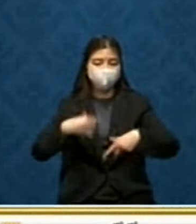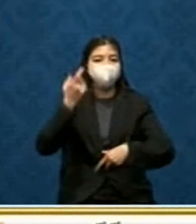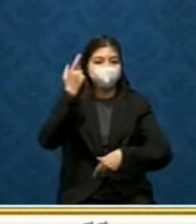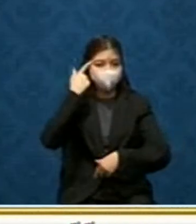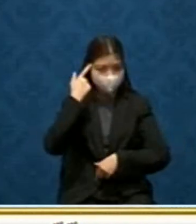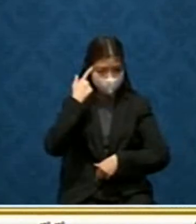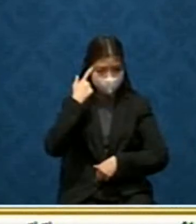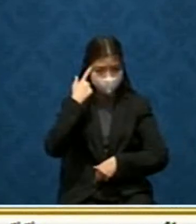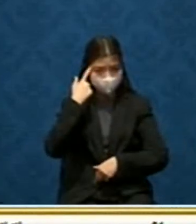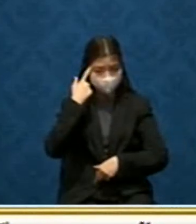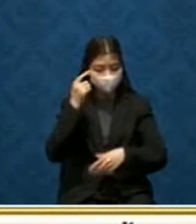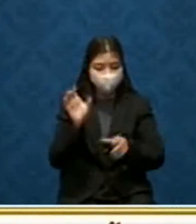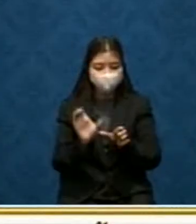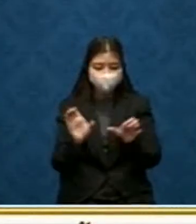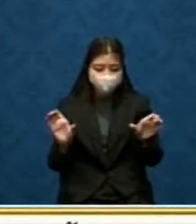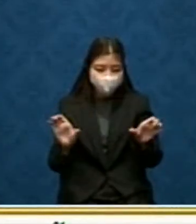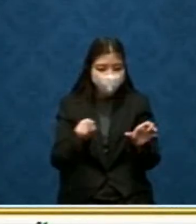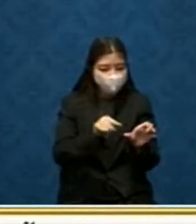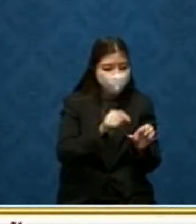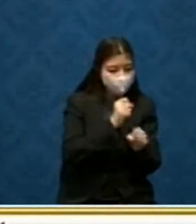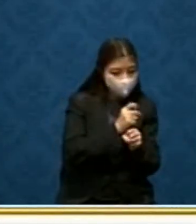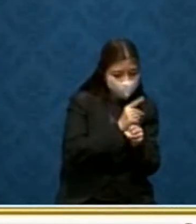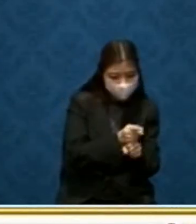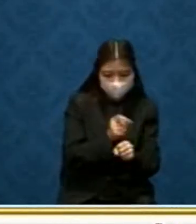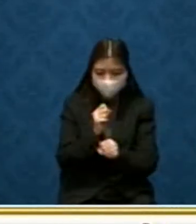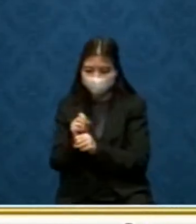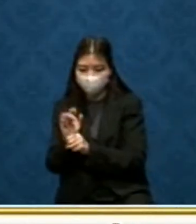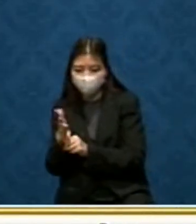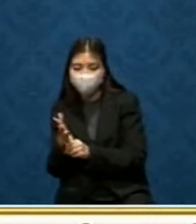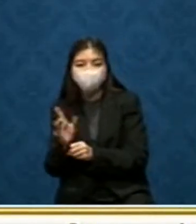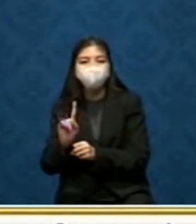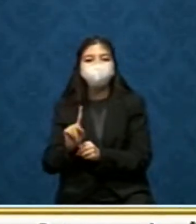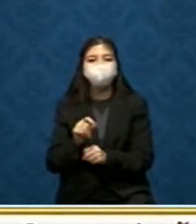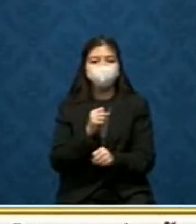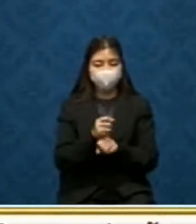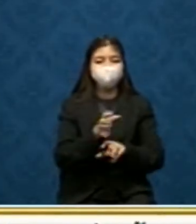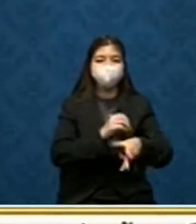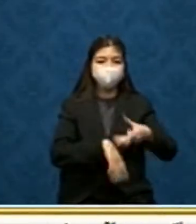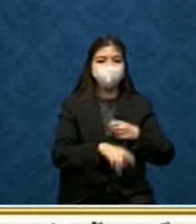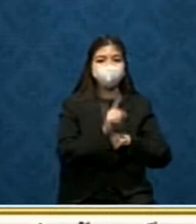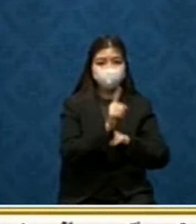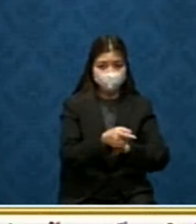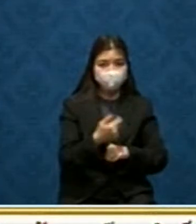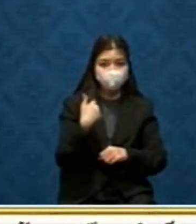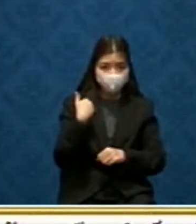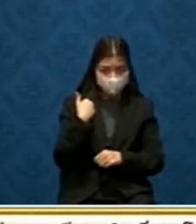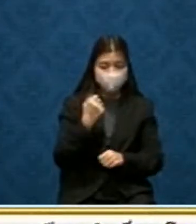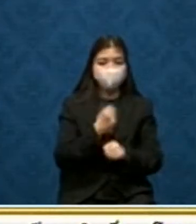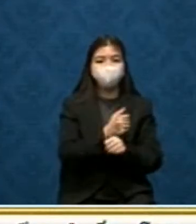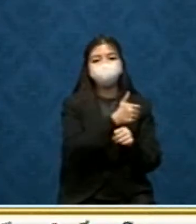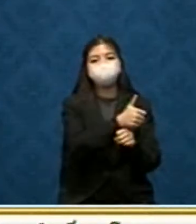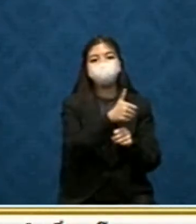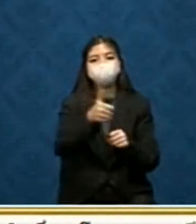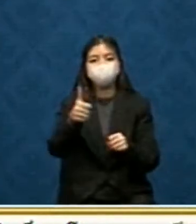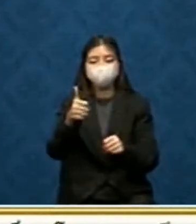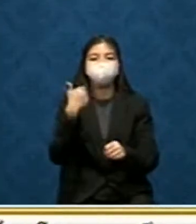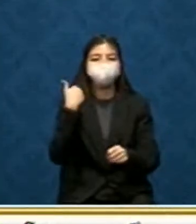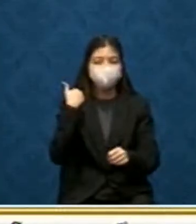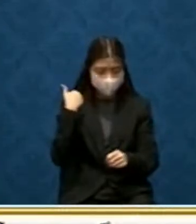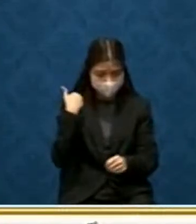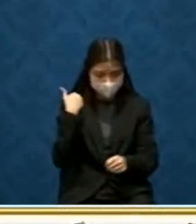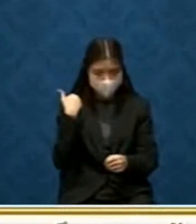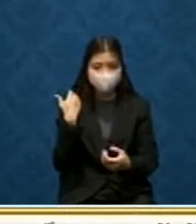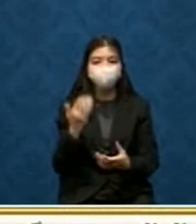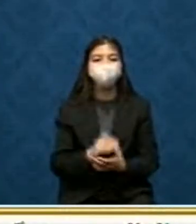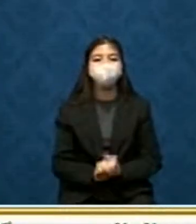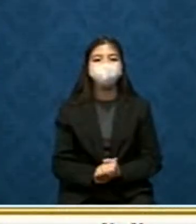แยกๆออก ก็ขใหชอบาแ Huiยกๆicanaพักการเมองทพูดราทำมี แล้ทำใส่งดีๆไม่จะ